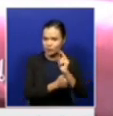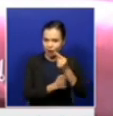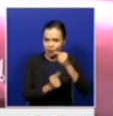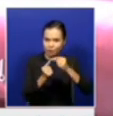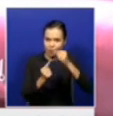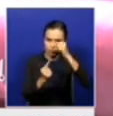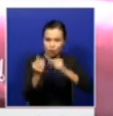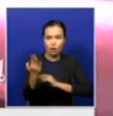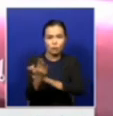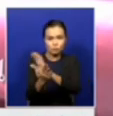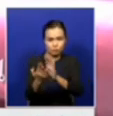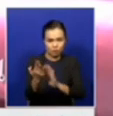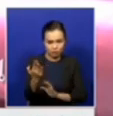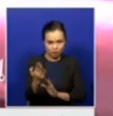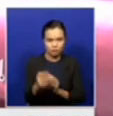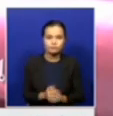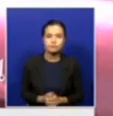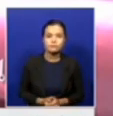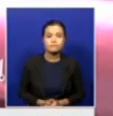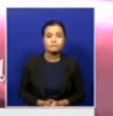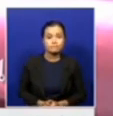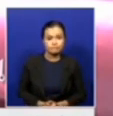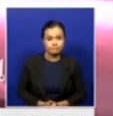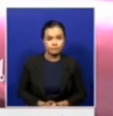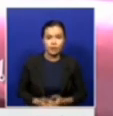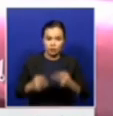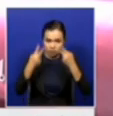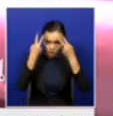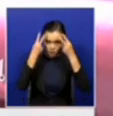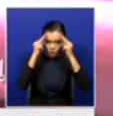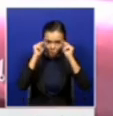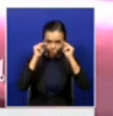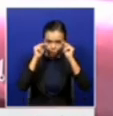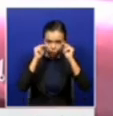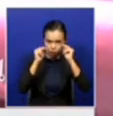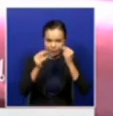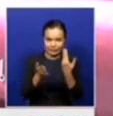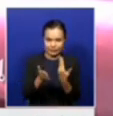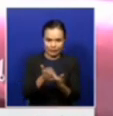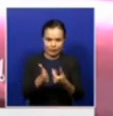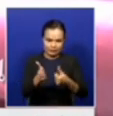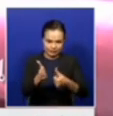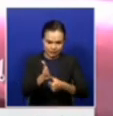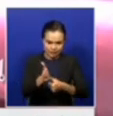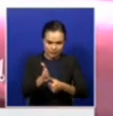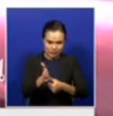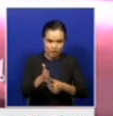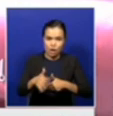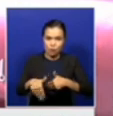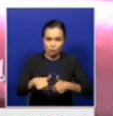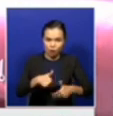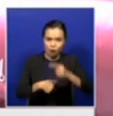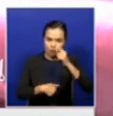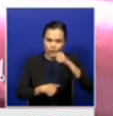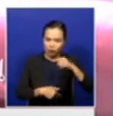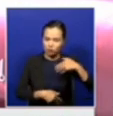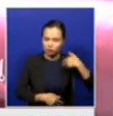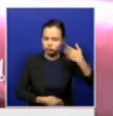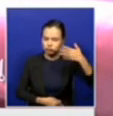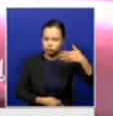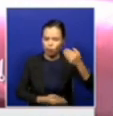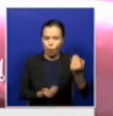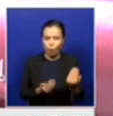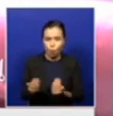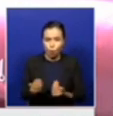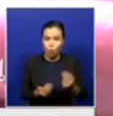ยท่านกำลังจะเป็นนายกรัฐมนตรีที่สร้างหนี้ให้กับคนไทยชั่วลูกชั่วหลานครับเด็กเกิด